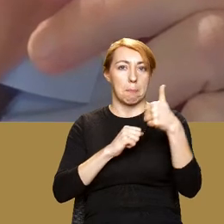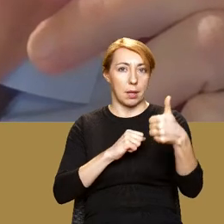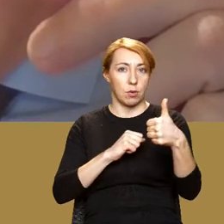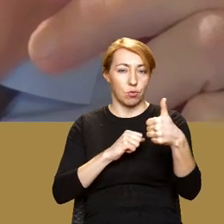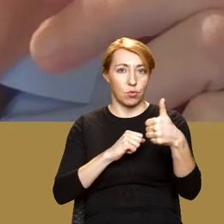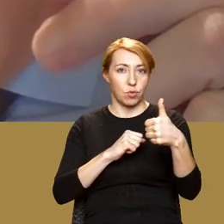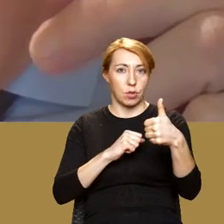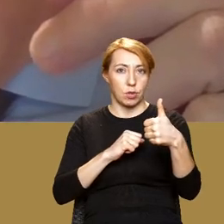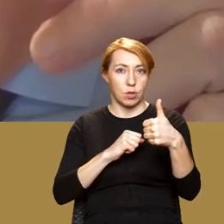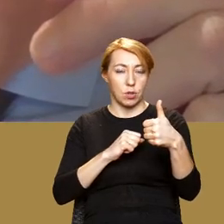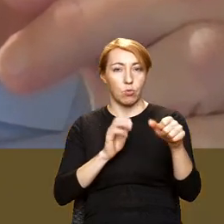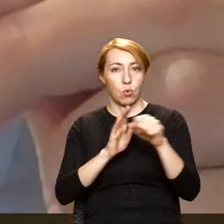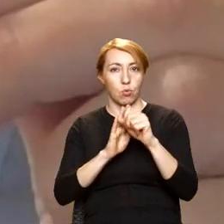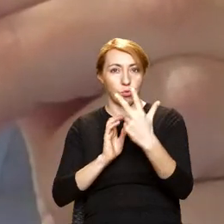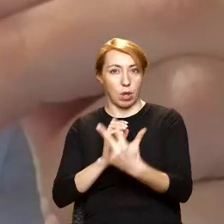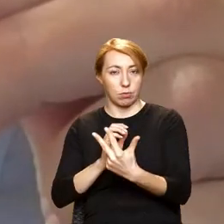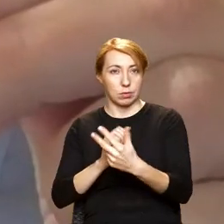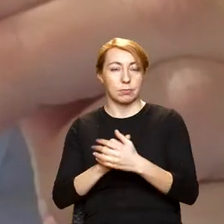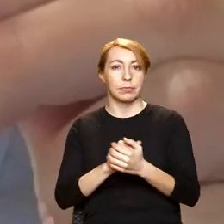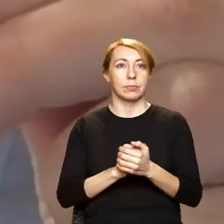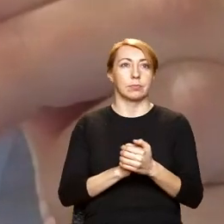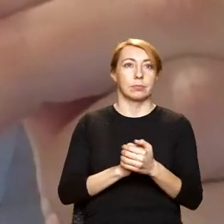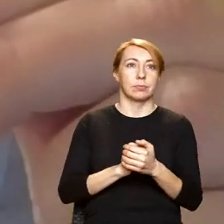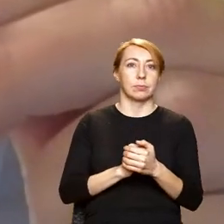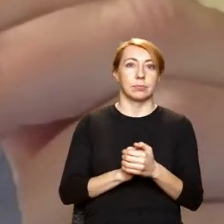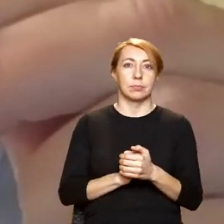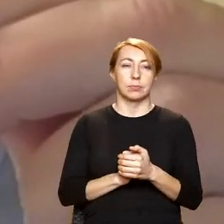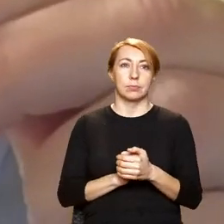1881 czy czego. Jak ukazała